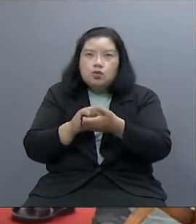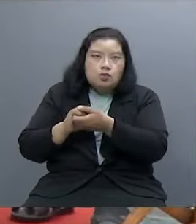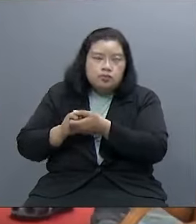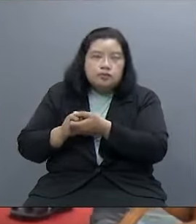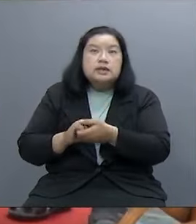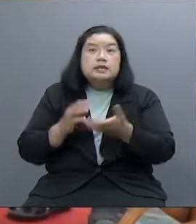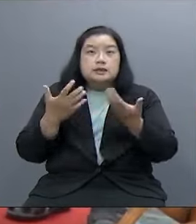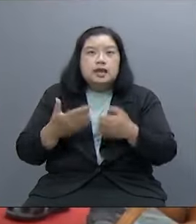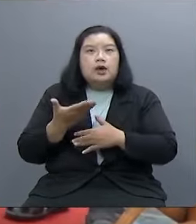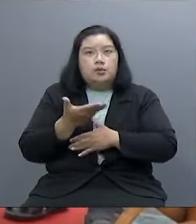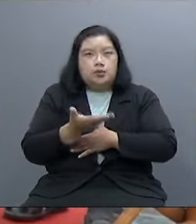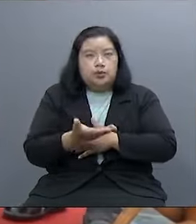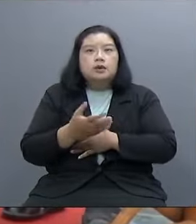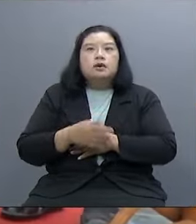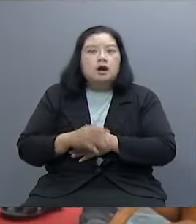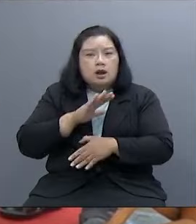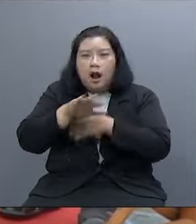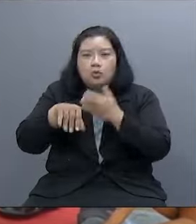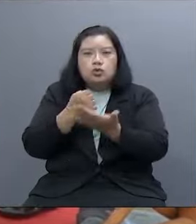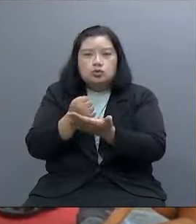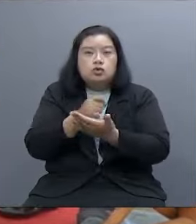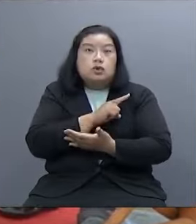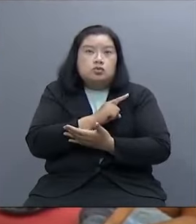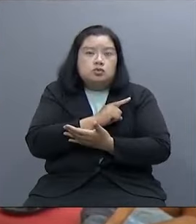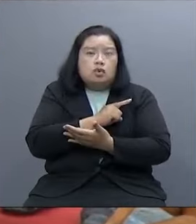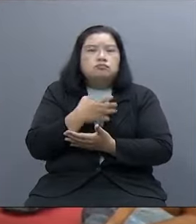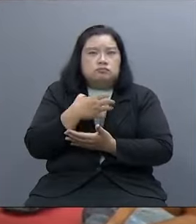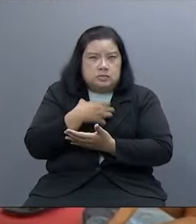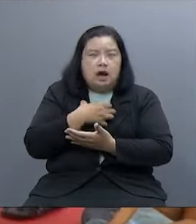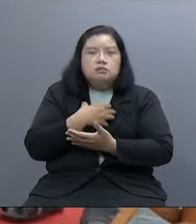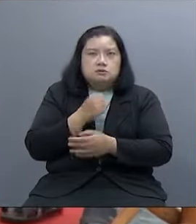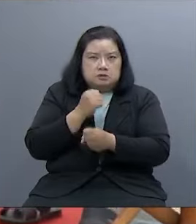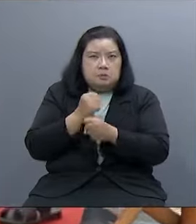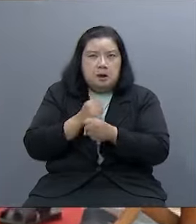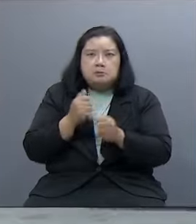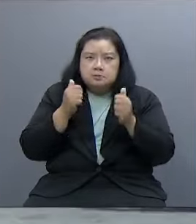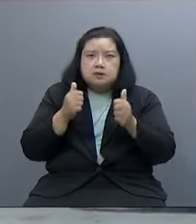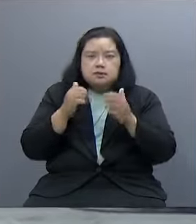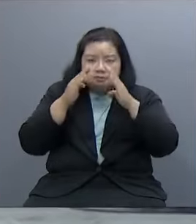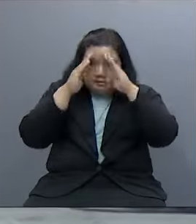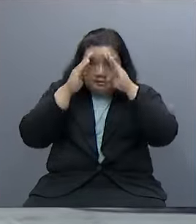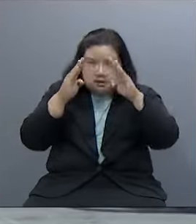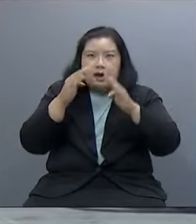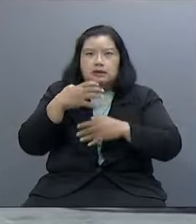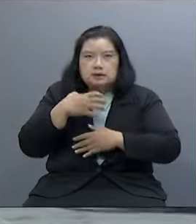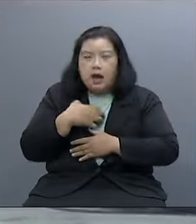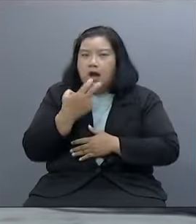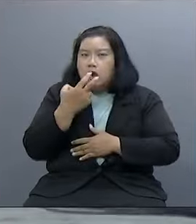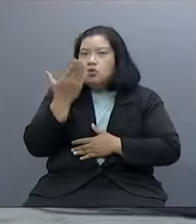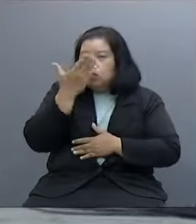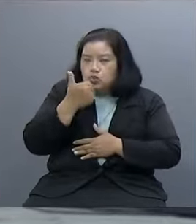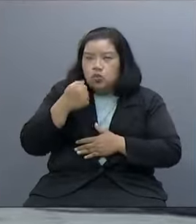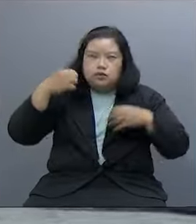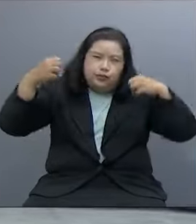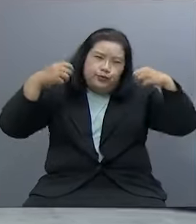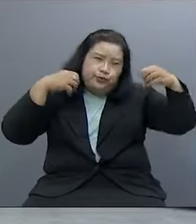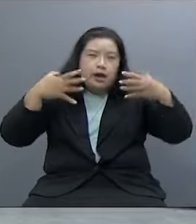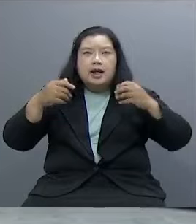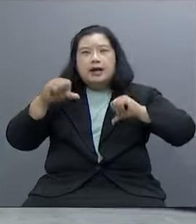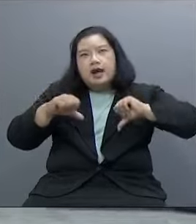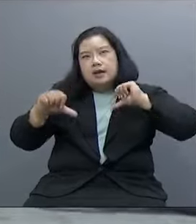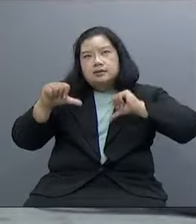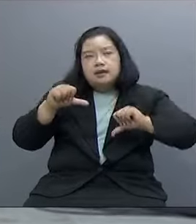ทุกคนมีส่วนเกี่ยวข้องซึ่งตั้งใจจัดงานกันอย่างเต็มที่เพื่อให้คุณผู้ชมได้ดูทั้งแสงสีและการแสดงอย่าง